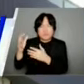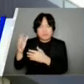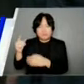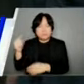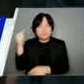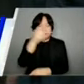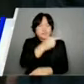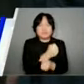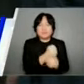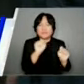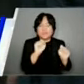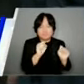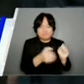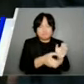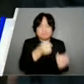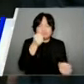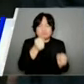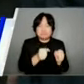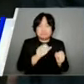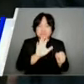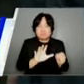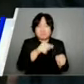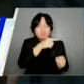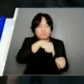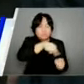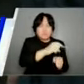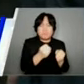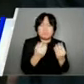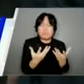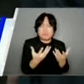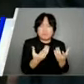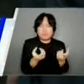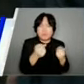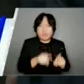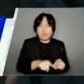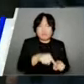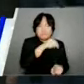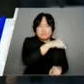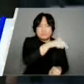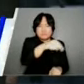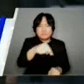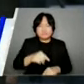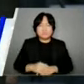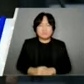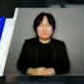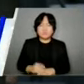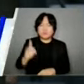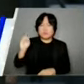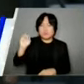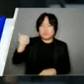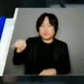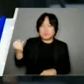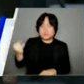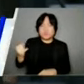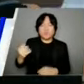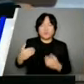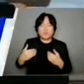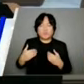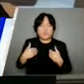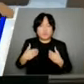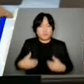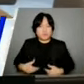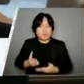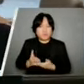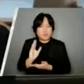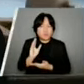sitwasyon. Ni-refer ang isyong ito sa Committee on Labor and Committee on Justice and Human Rights para imbestigahan. Para